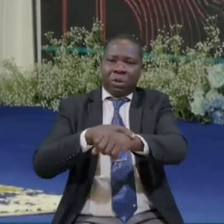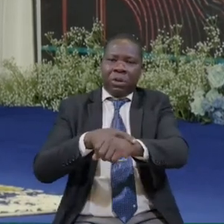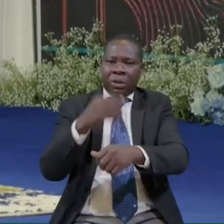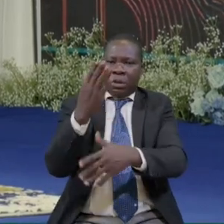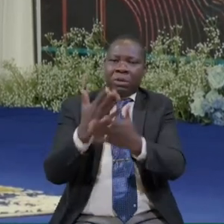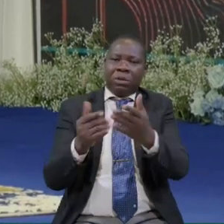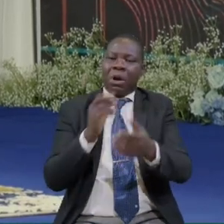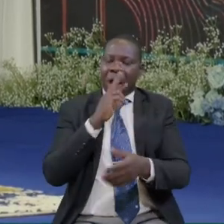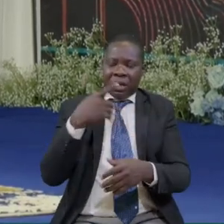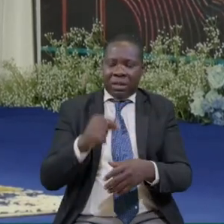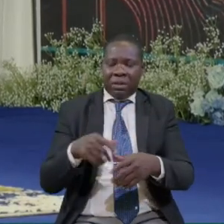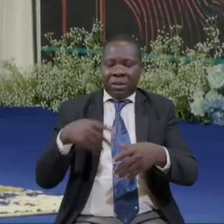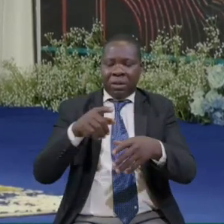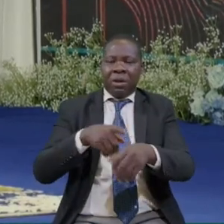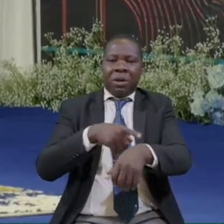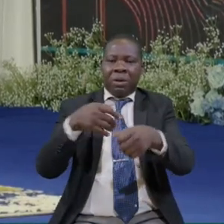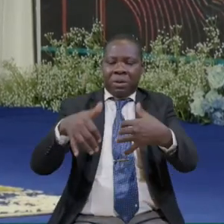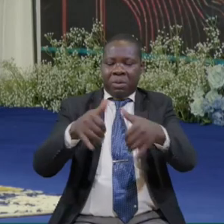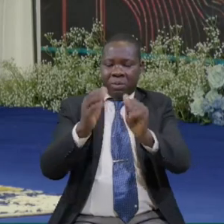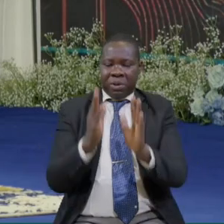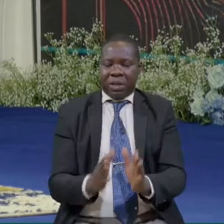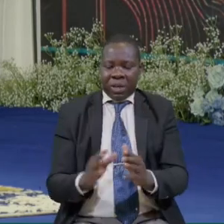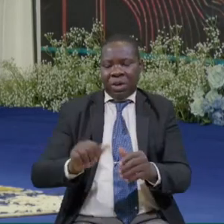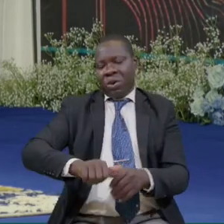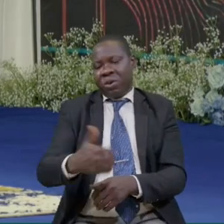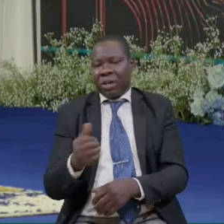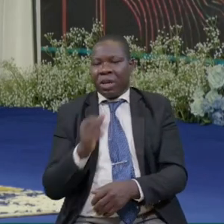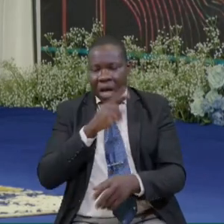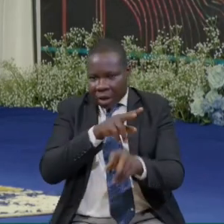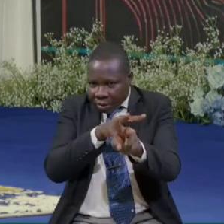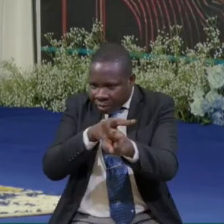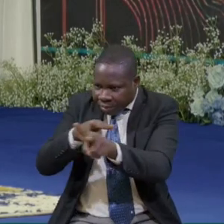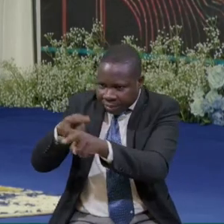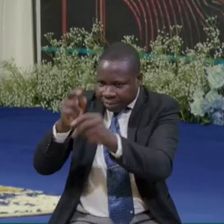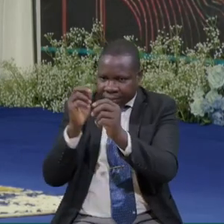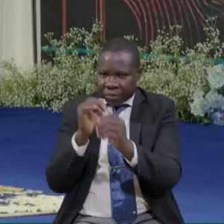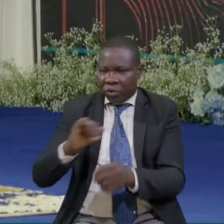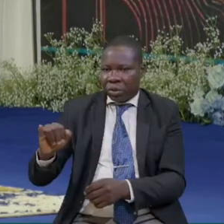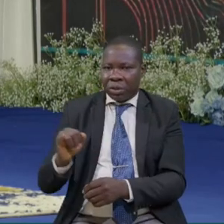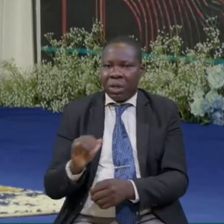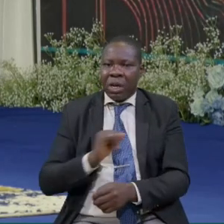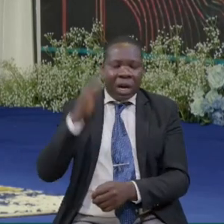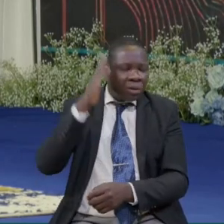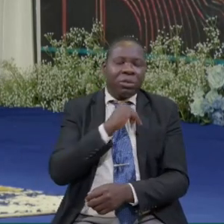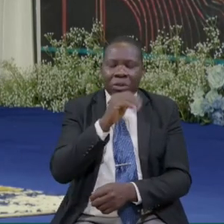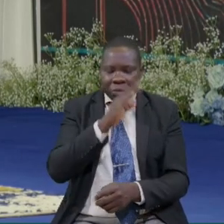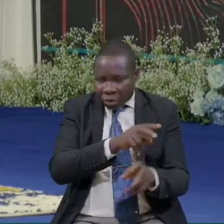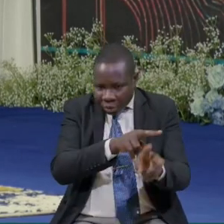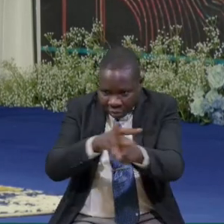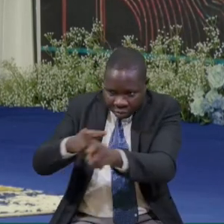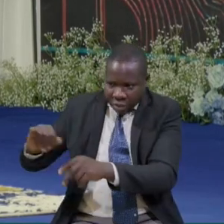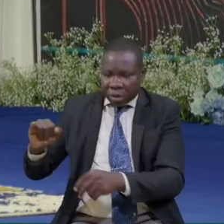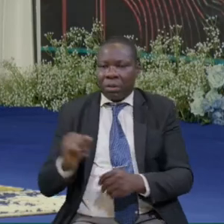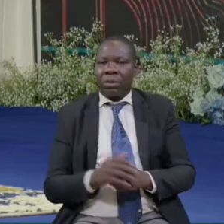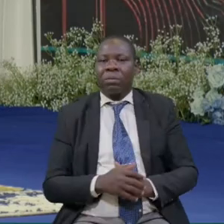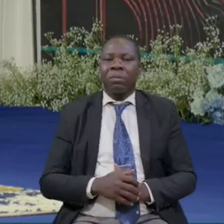lorsqu'on va à un stade, il y a les joueurs et puis les spectateurs. Moi, je ne serai pas un